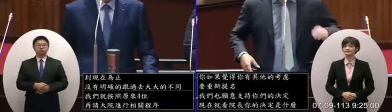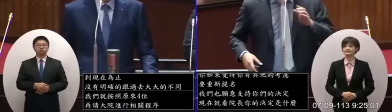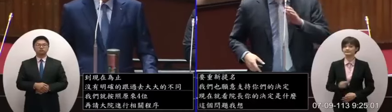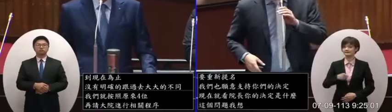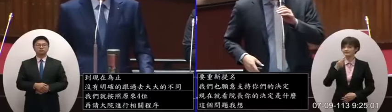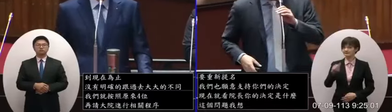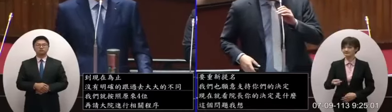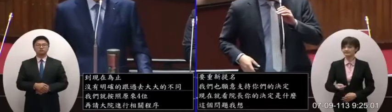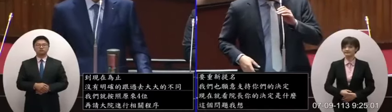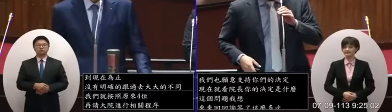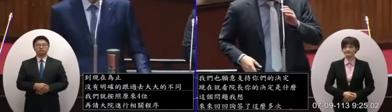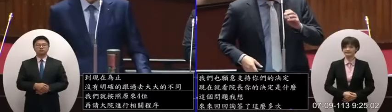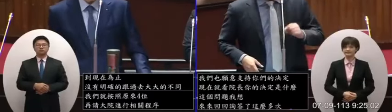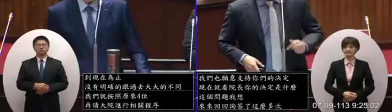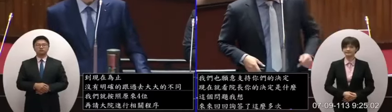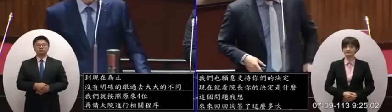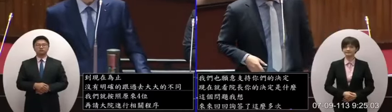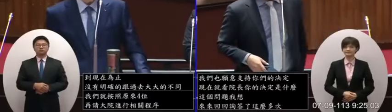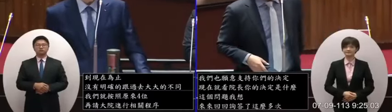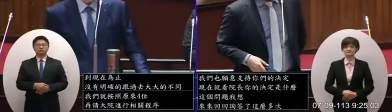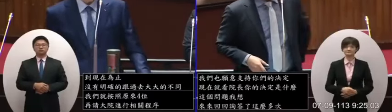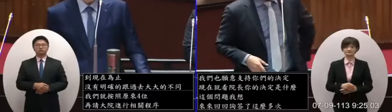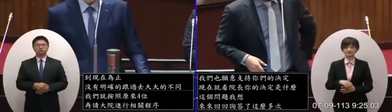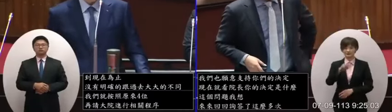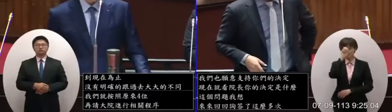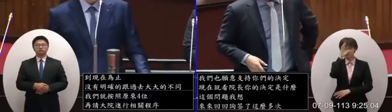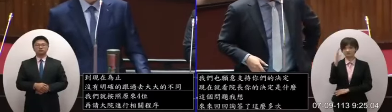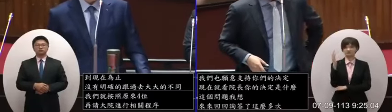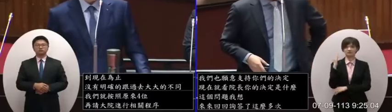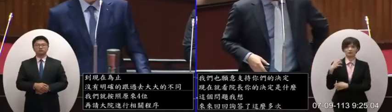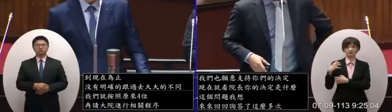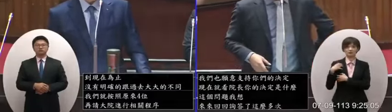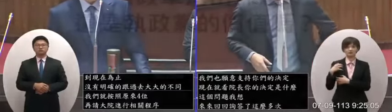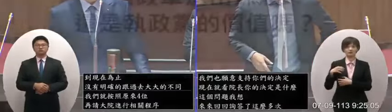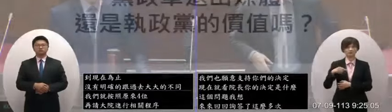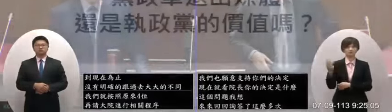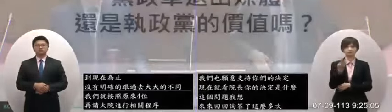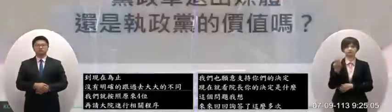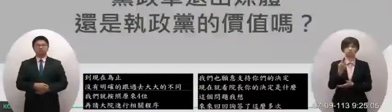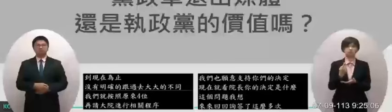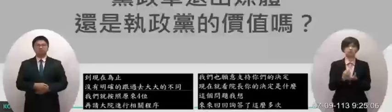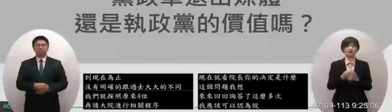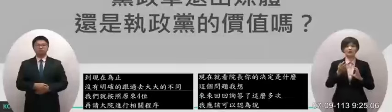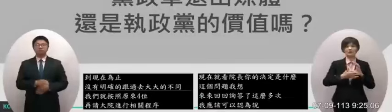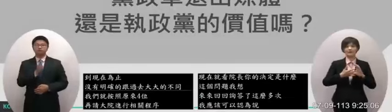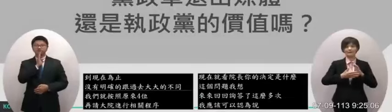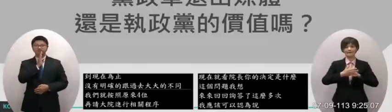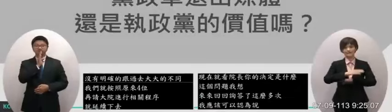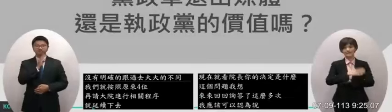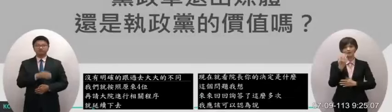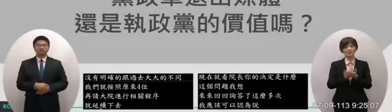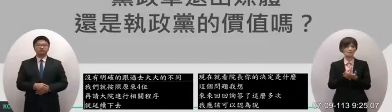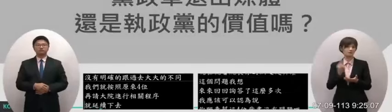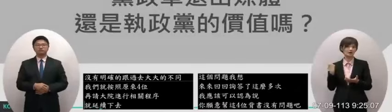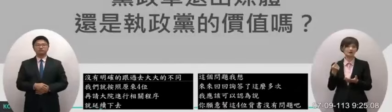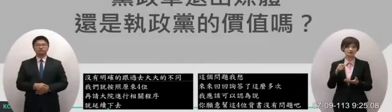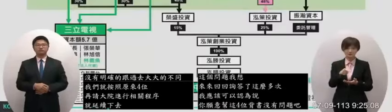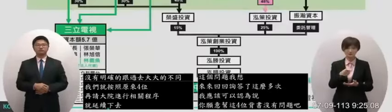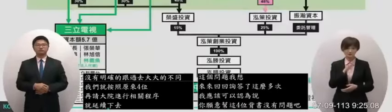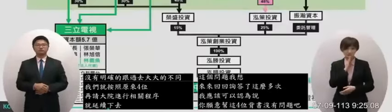接下来党政军退出媒体还是不是民进党的价值？ 当然是， 当然是嘛。